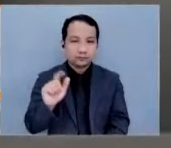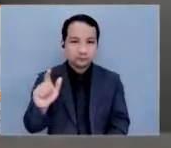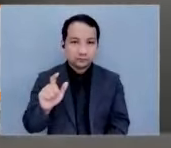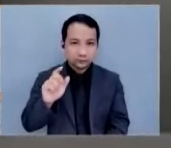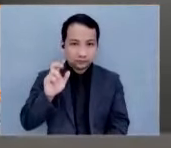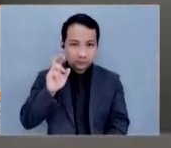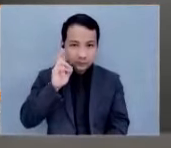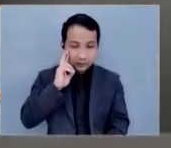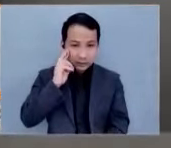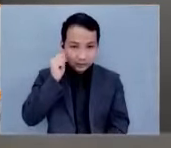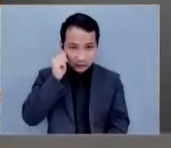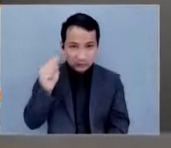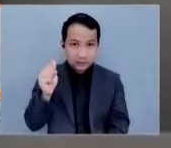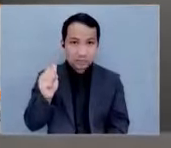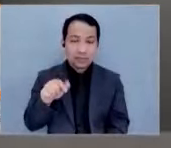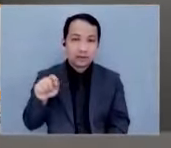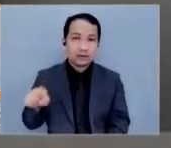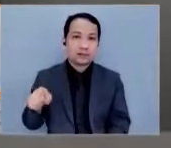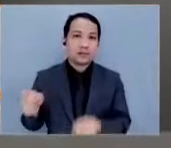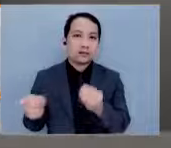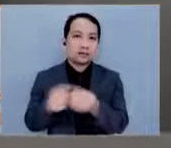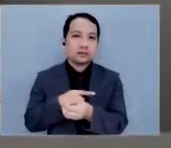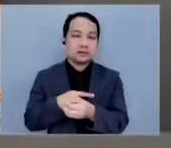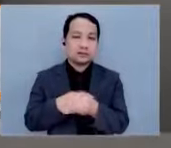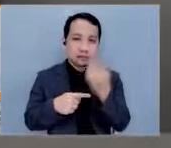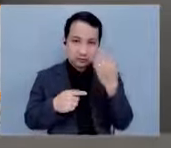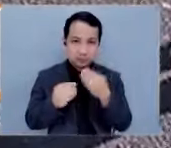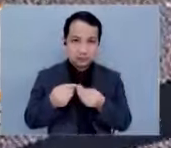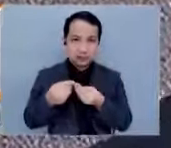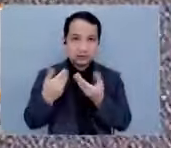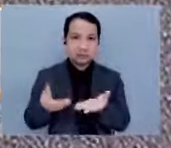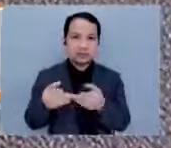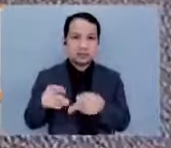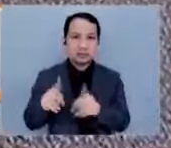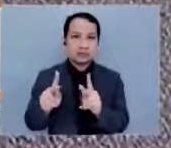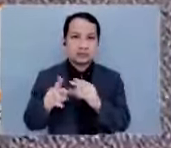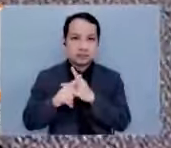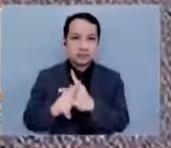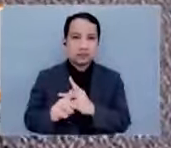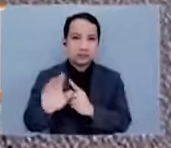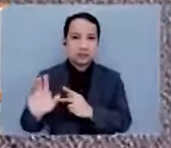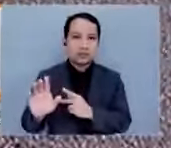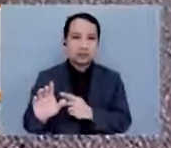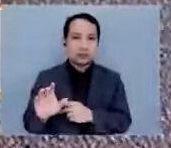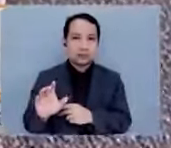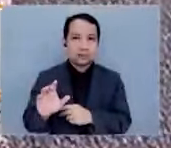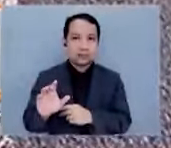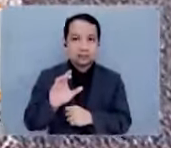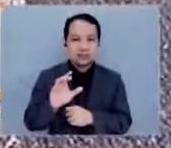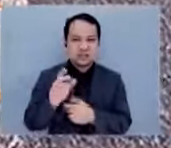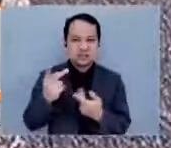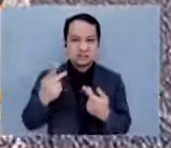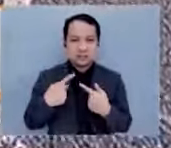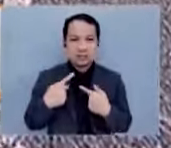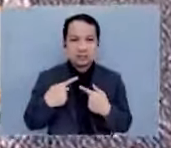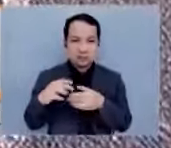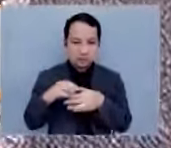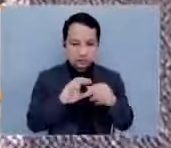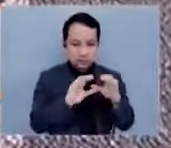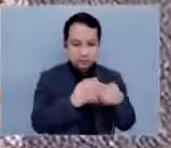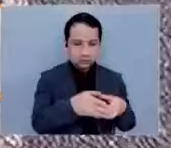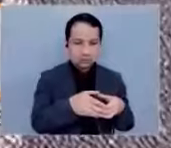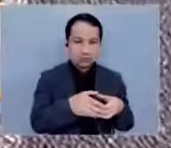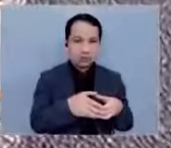Artes, ang mga sinibak ay napagalamang nagbibigay umano ng proteksyon sa mga kolorum. Mayroong sindikato rin daw na